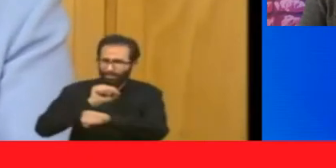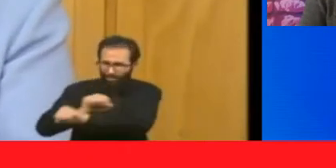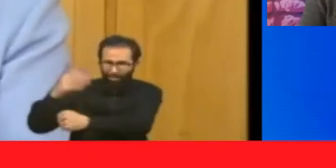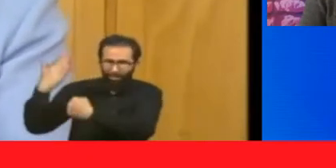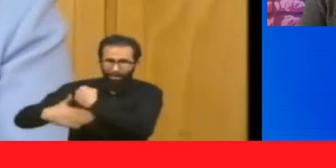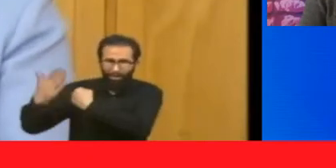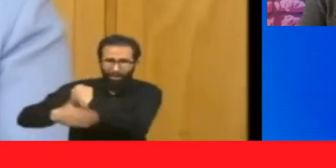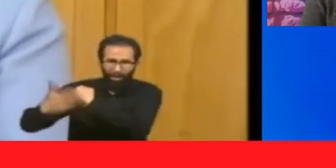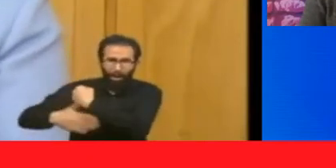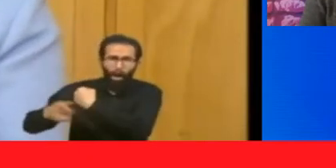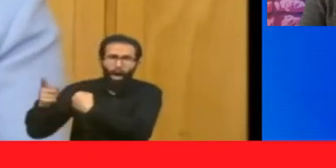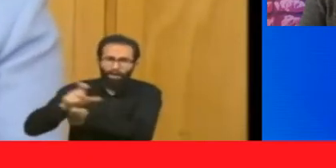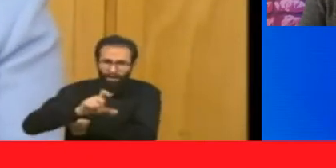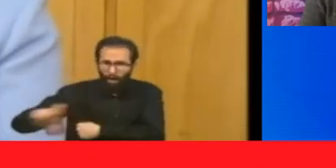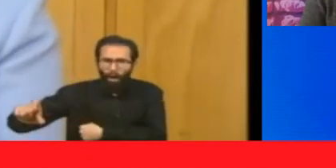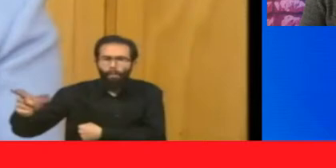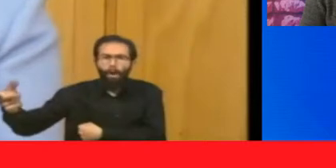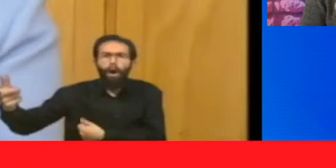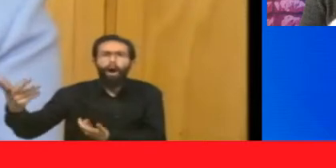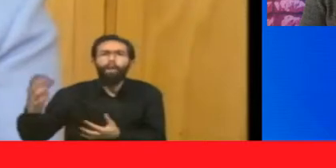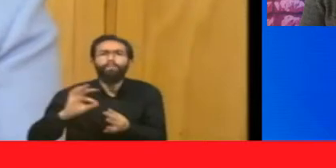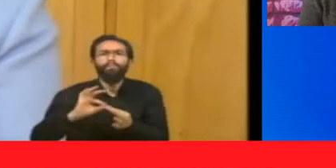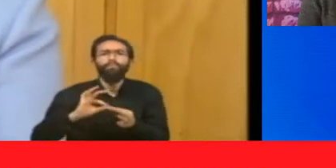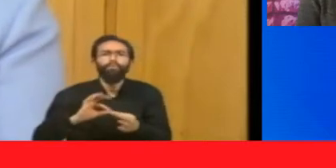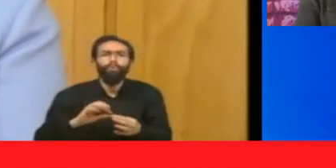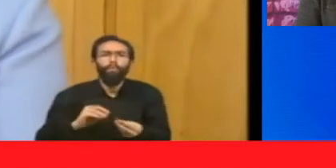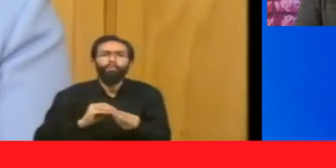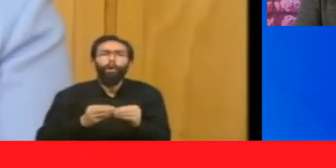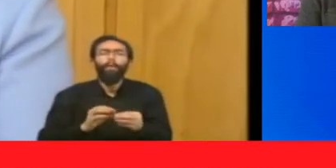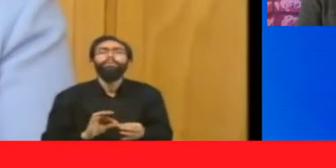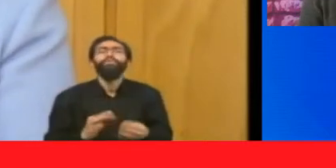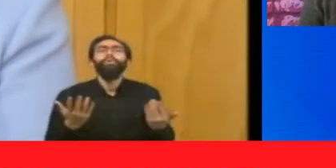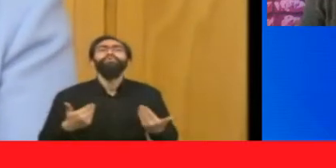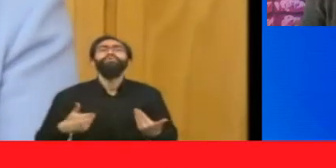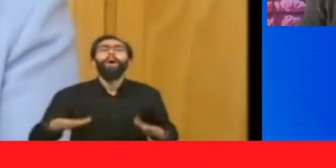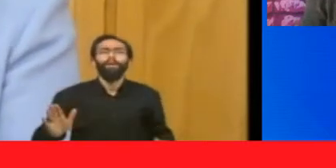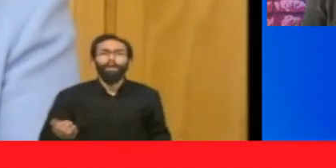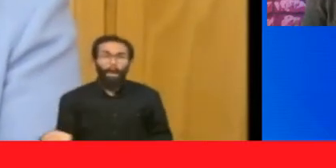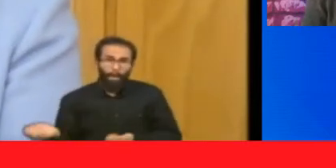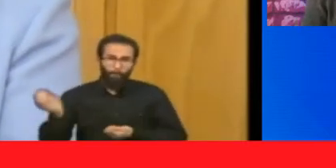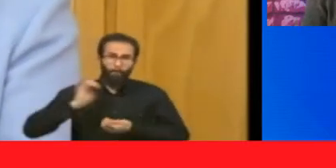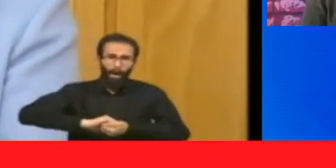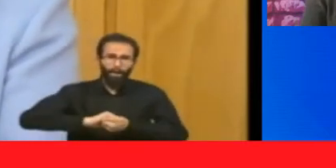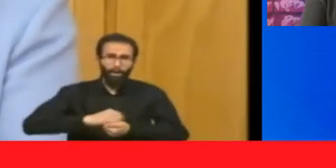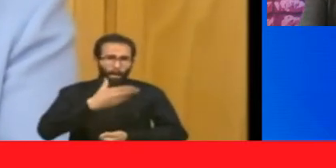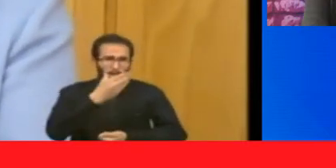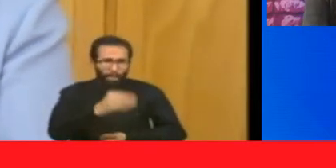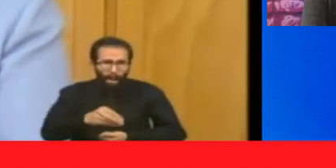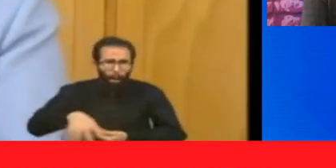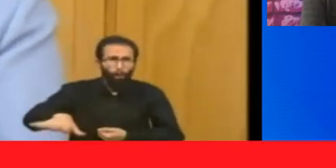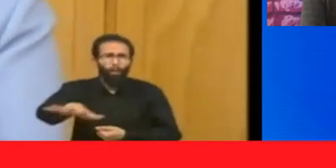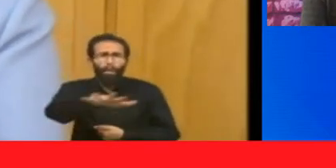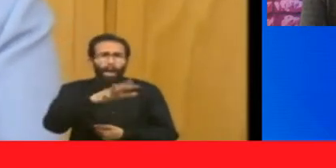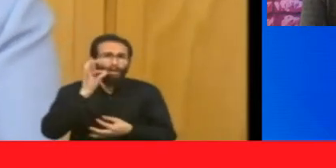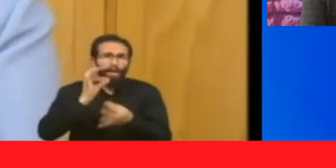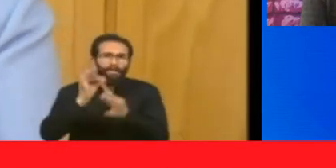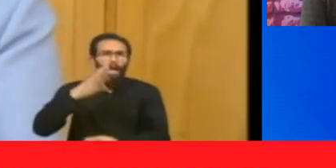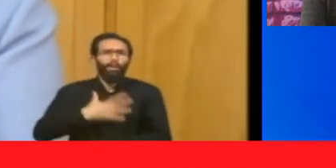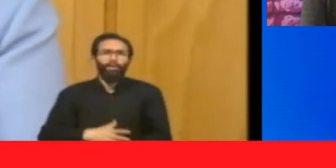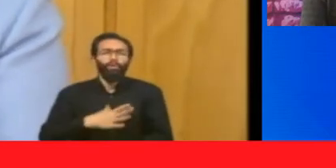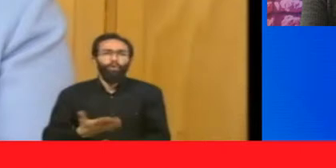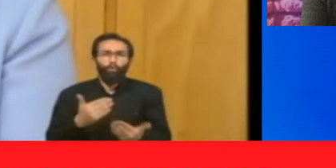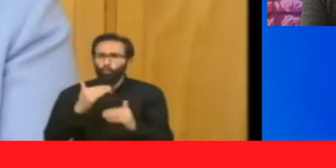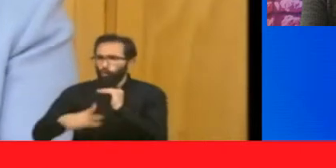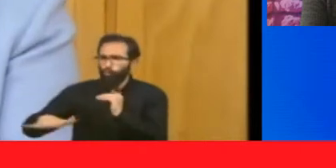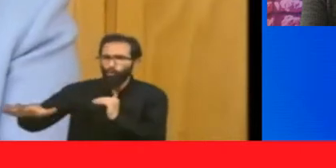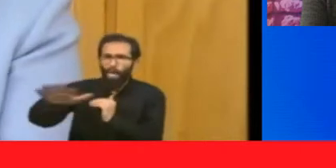kaldırır ne de çözüm taleplerini engeller. Barış milyonların bir talebidir. toplumsal bir